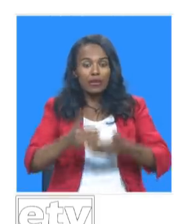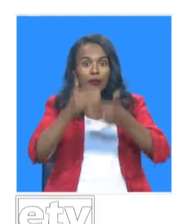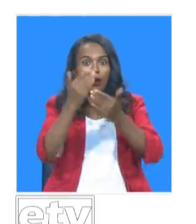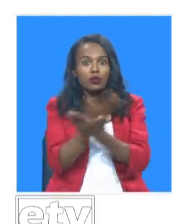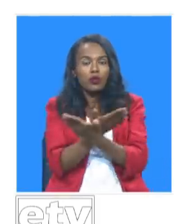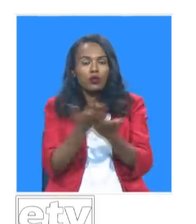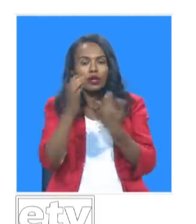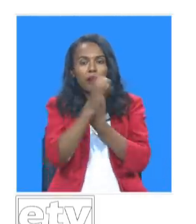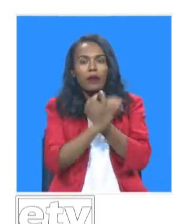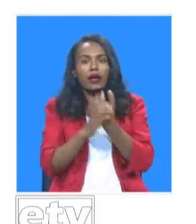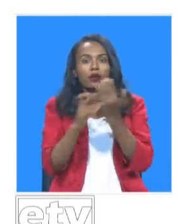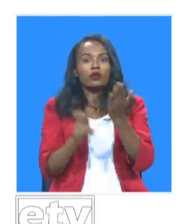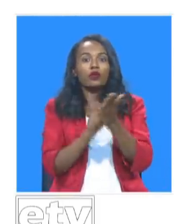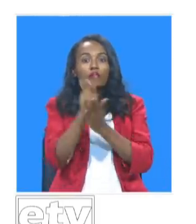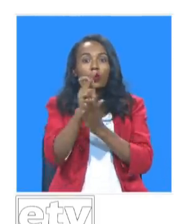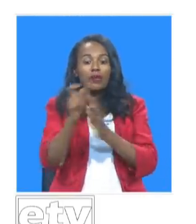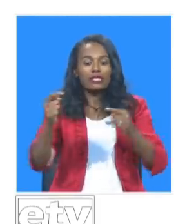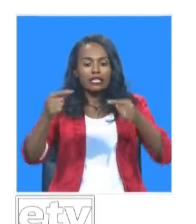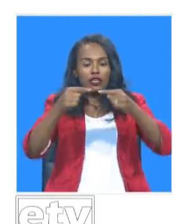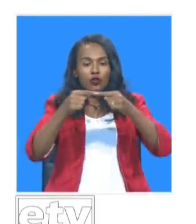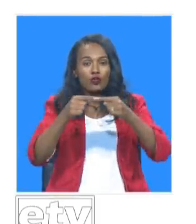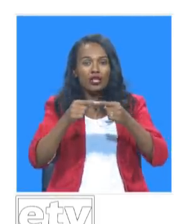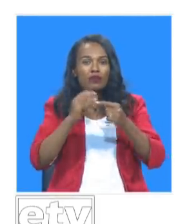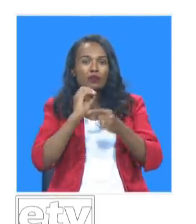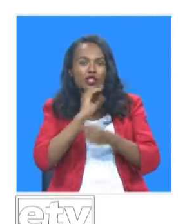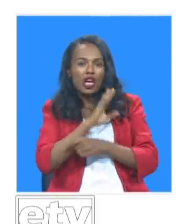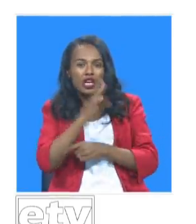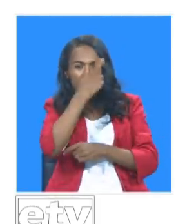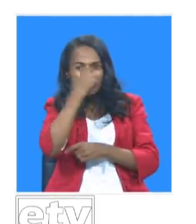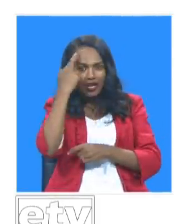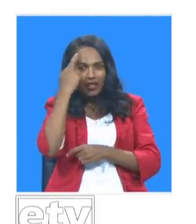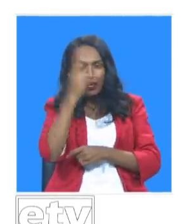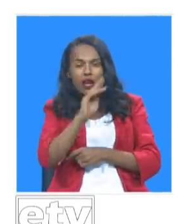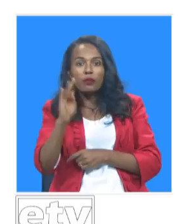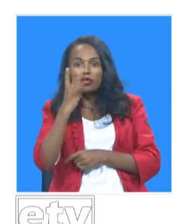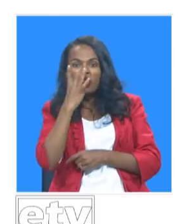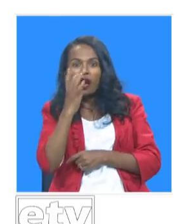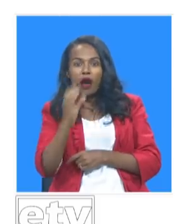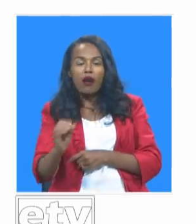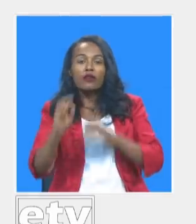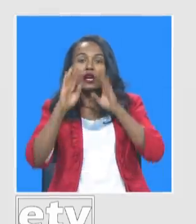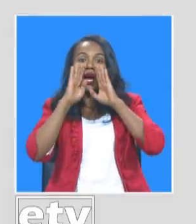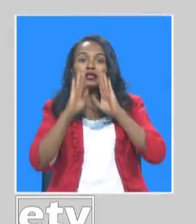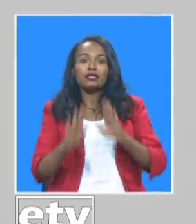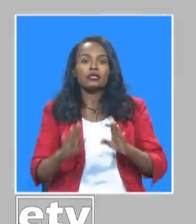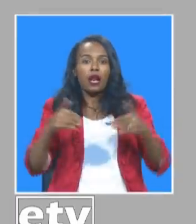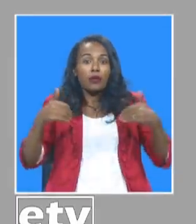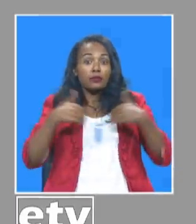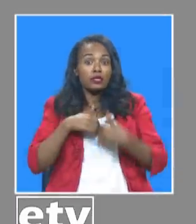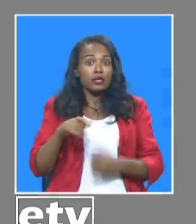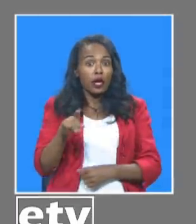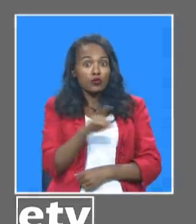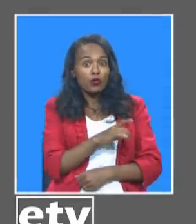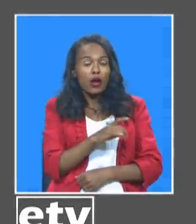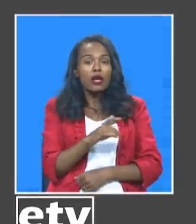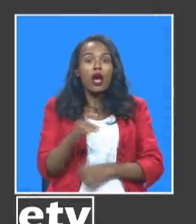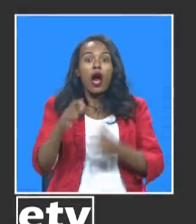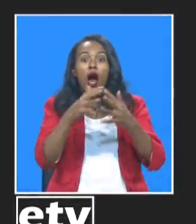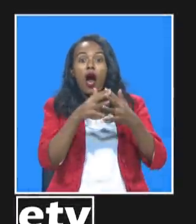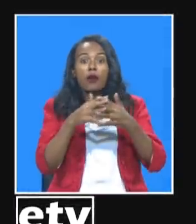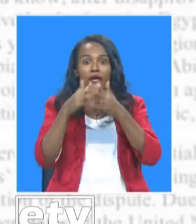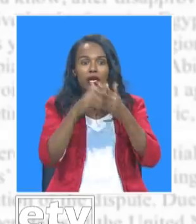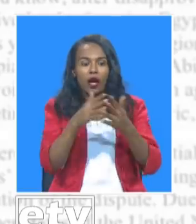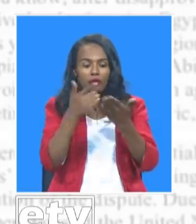ጉዳይ በሀገራቱ ለዲፕሎማሲ ግንኙነት መሻከር ምክንያትና ለምስራቅ አፍሪካ ቀጠናም ሰላም ስጋት ሆኗል ብለዋል። አሜሪካ በቀጠናው